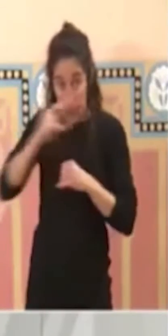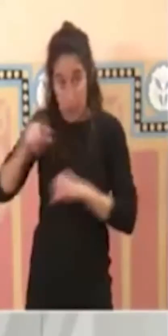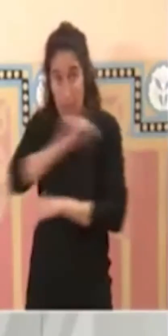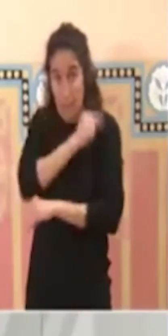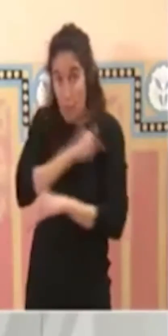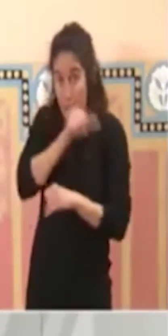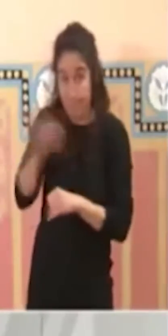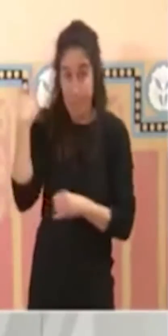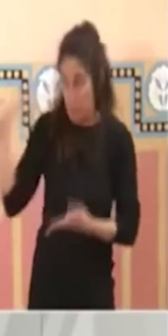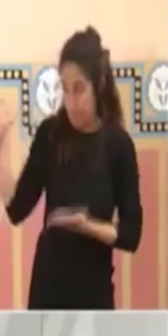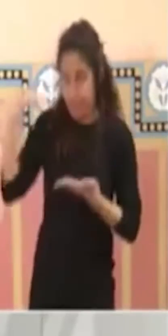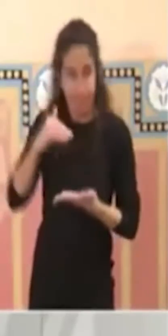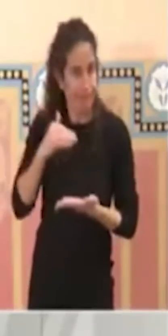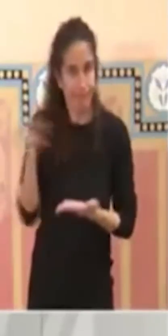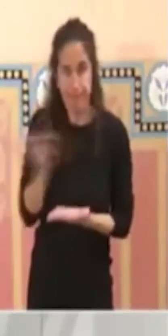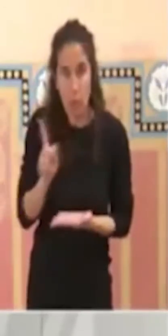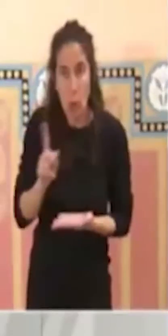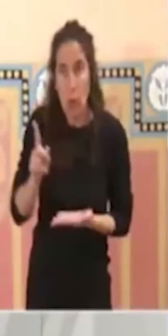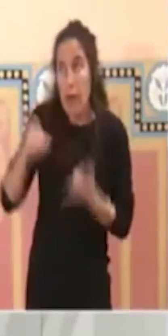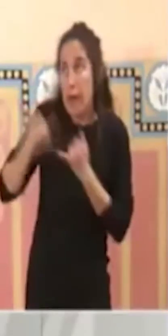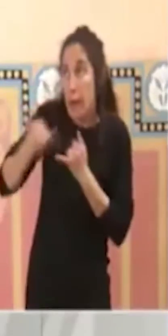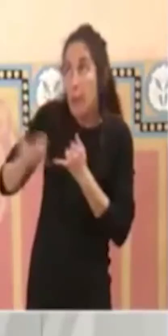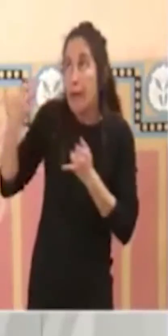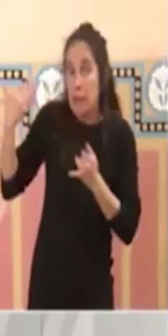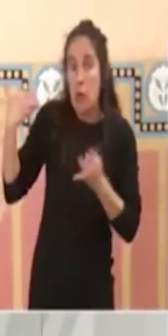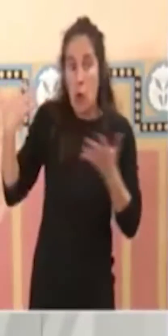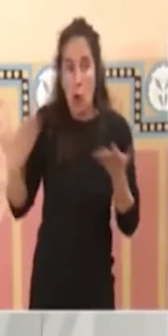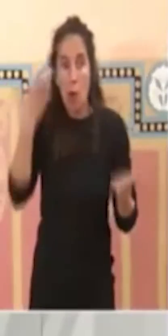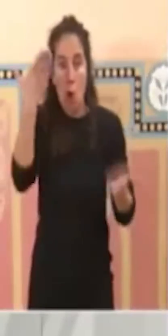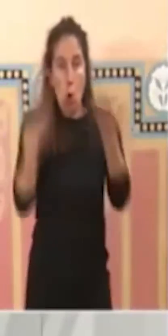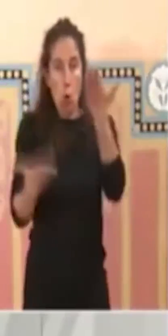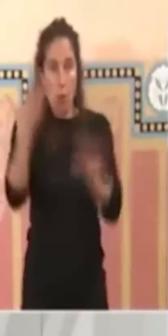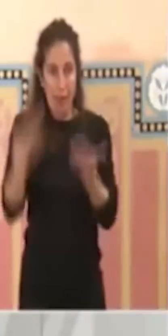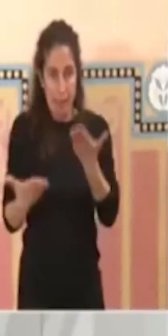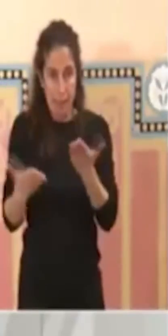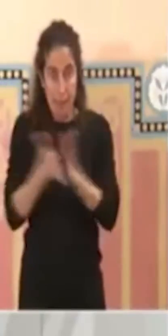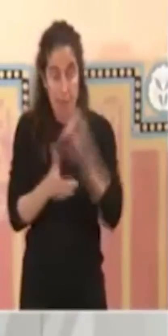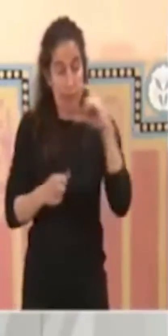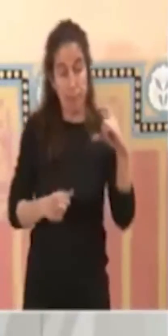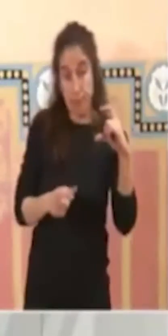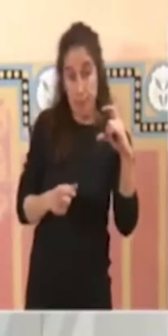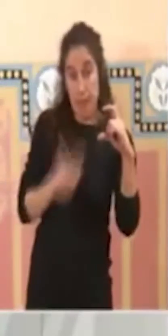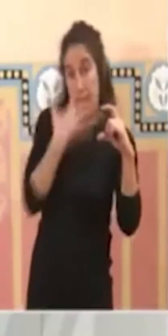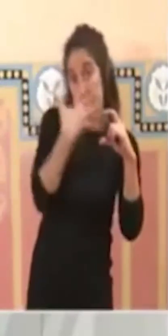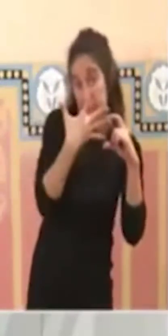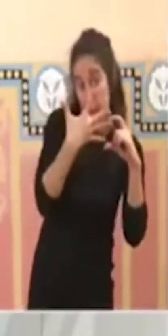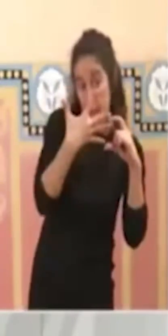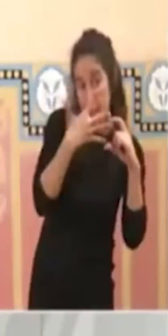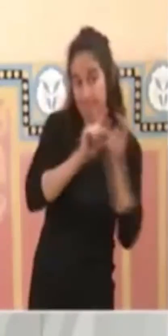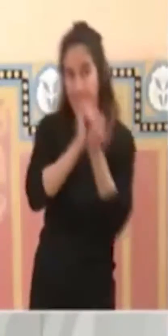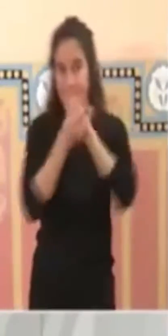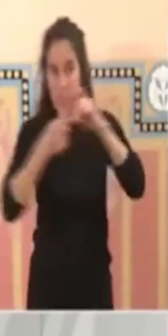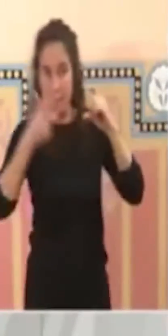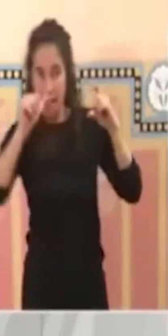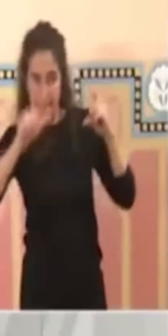arribar la setmana passada, en cap cas les fem amb aquesta comparativa de passar de 5 dosis a 6 dosis. Per tant, esperem que